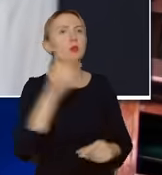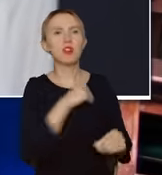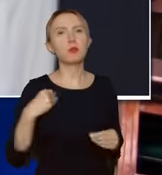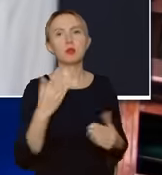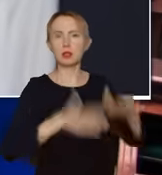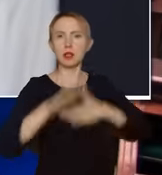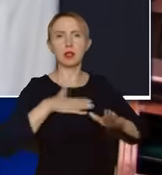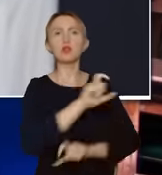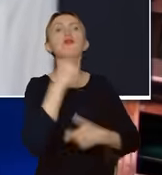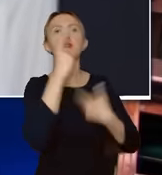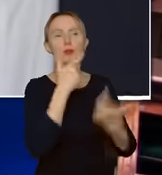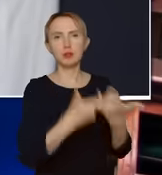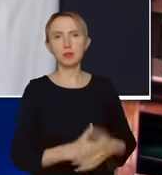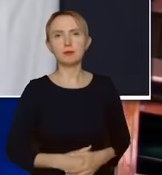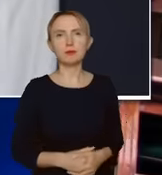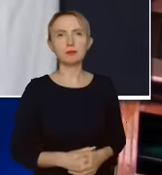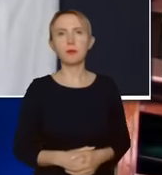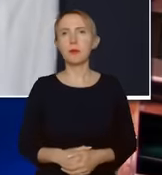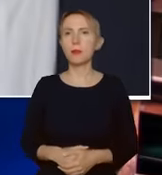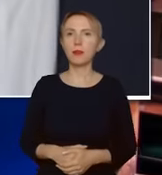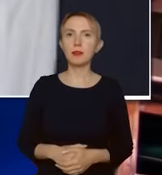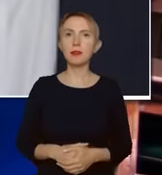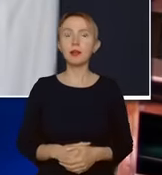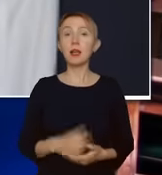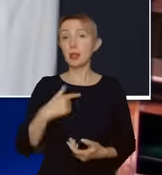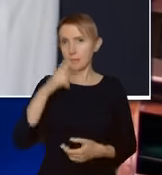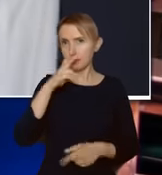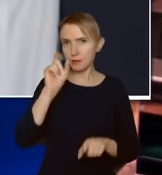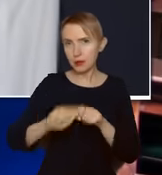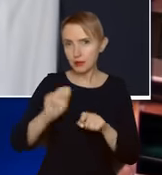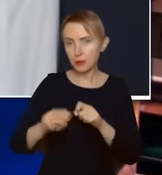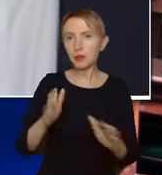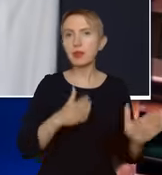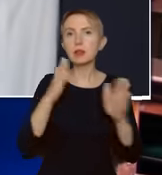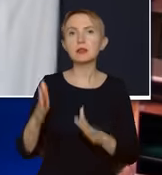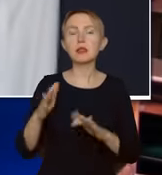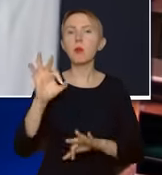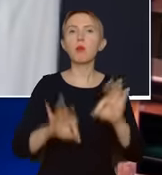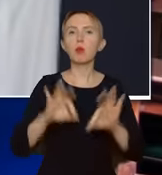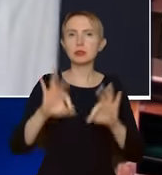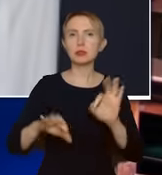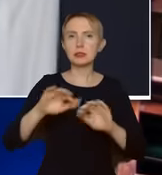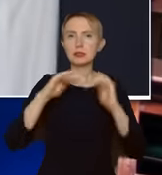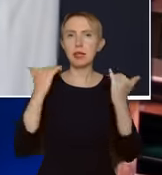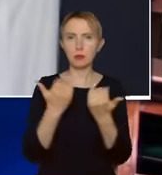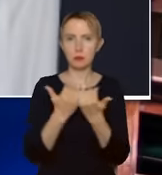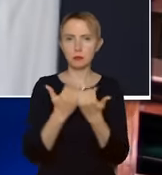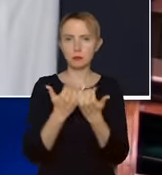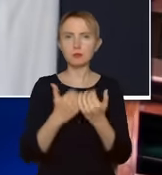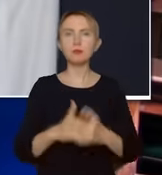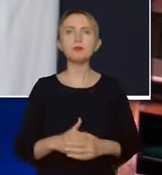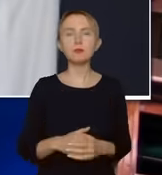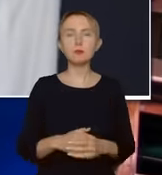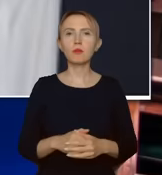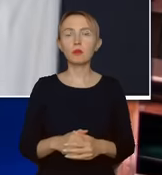co wy wyprawiacie. Szanowni państwo, ja spoglądam na to, kiedy następne posiedzenie Sejmu, bo to tak już a propos,